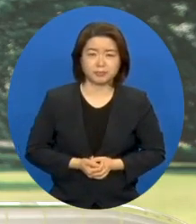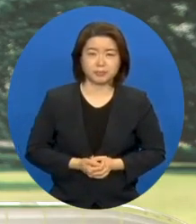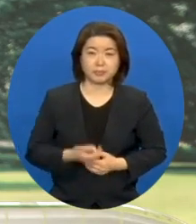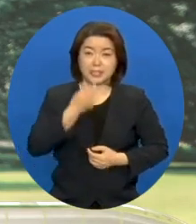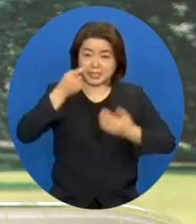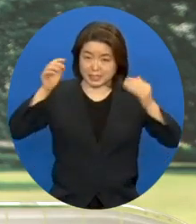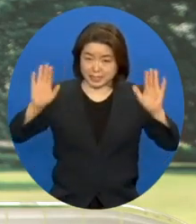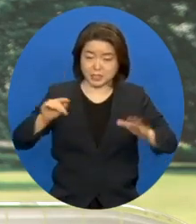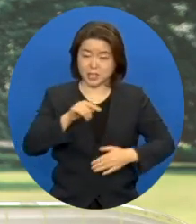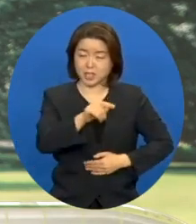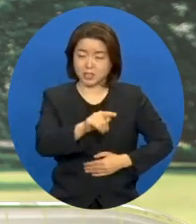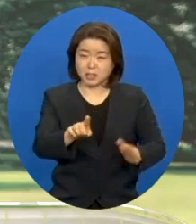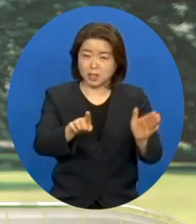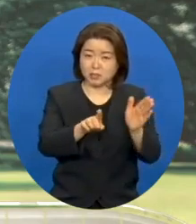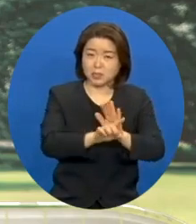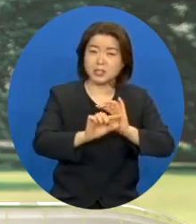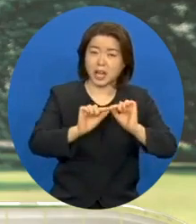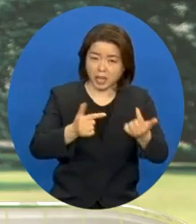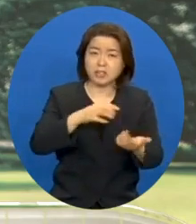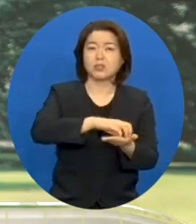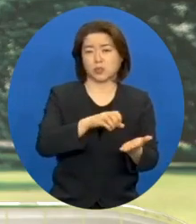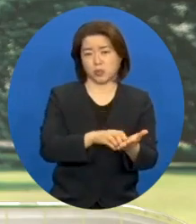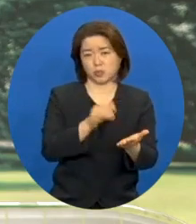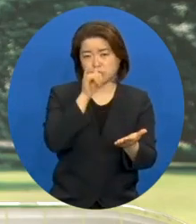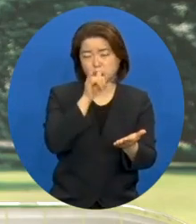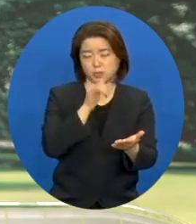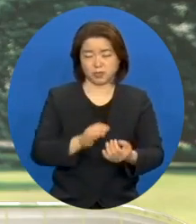천사가 그 사실이 믿어지지 않을 정도였습니다.